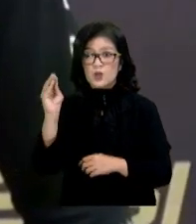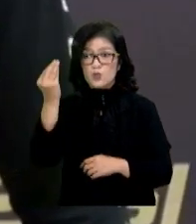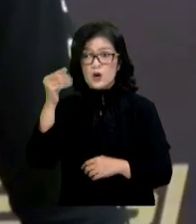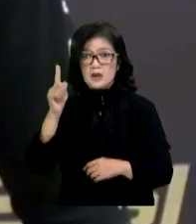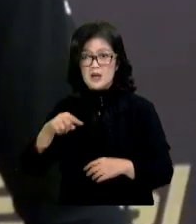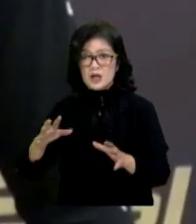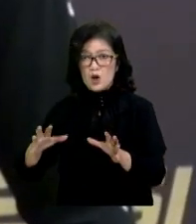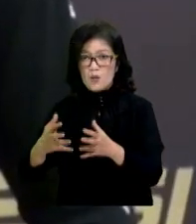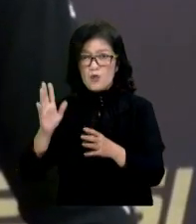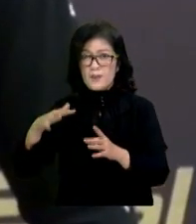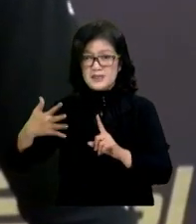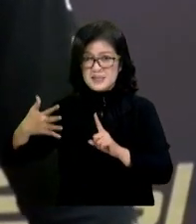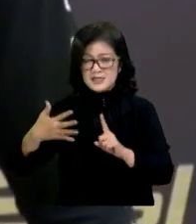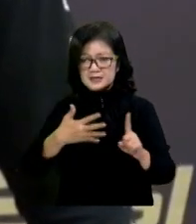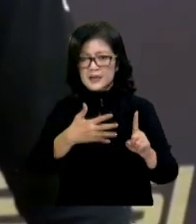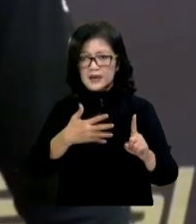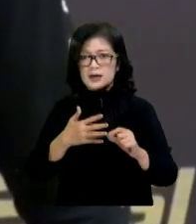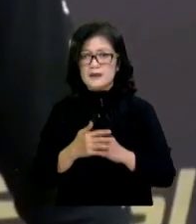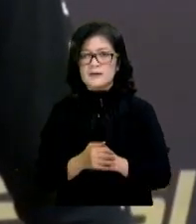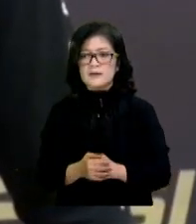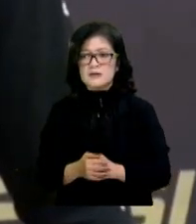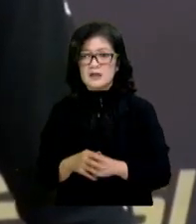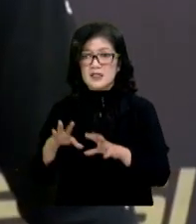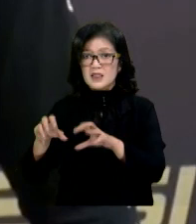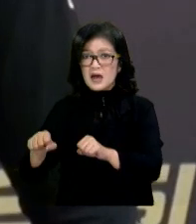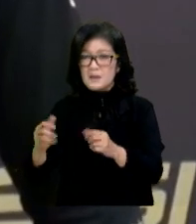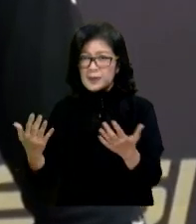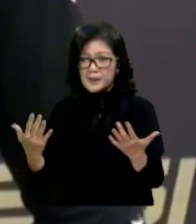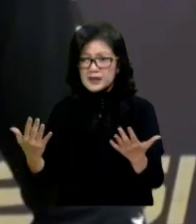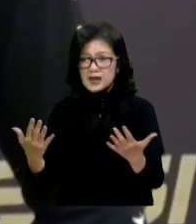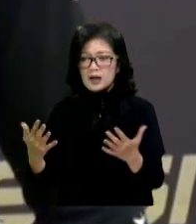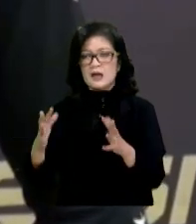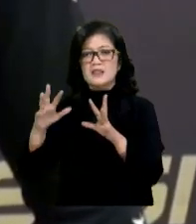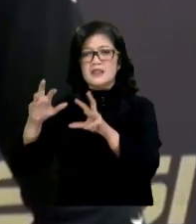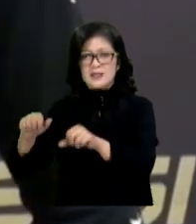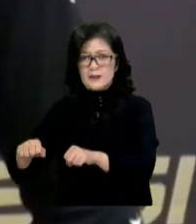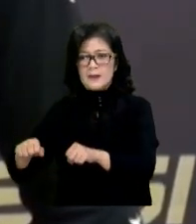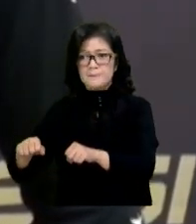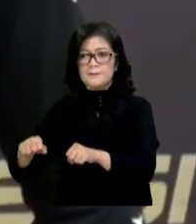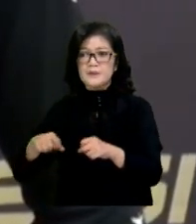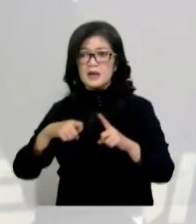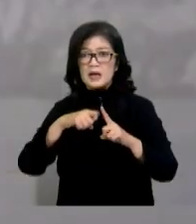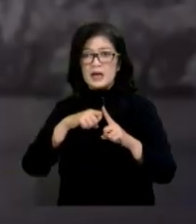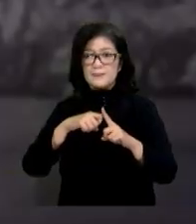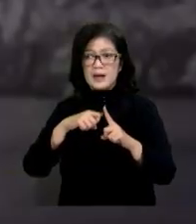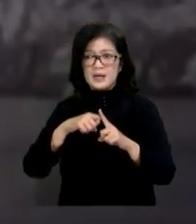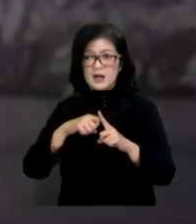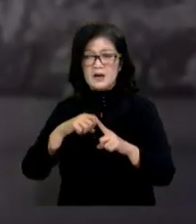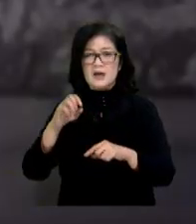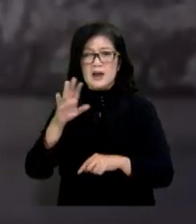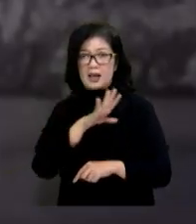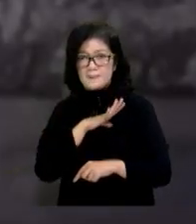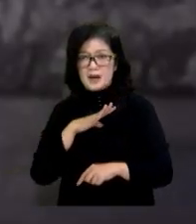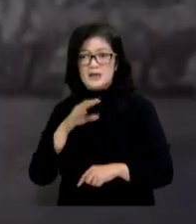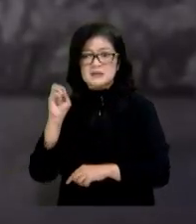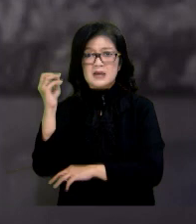masih dilakukan pengembangan. Untuk ditangkapnya di mana, Pak? Mereka di daerah Kebayoran Lama, Jakarta Selatan. Pelaku mengaku tak